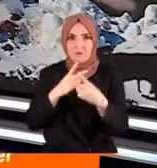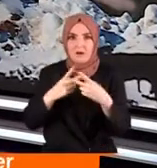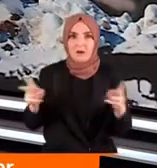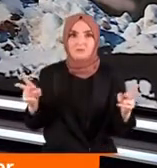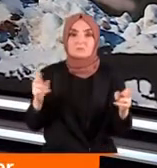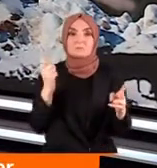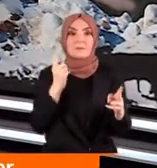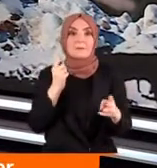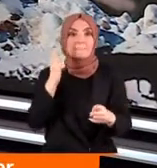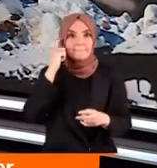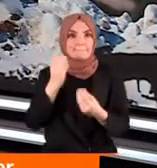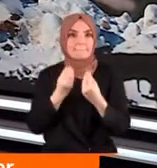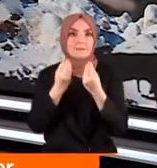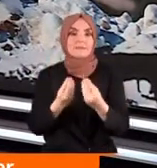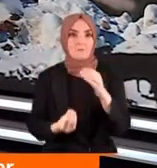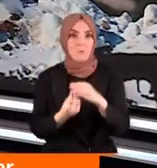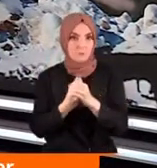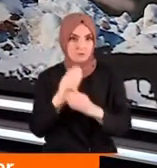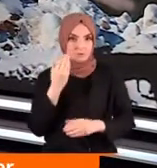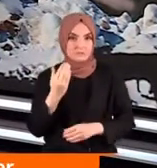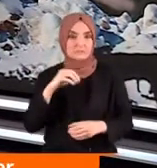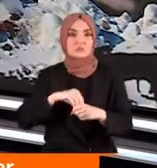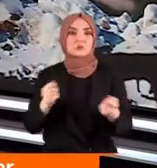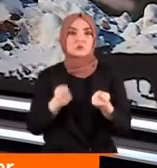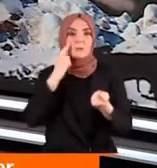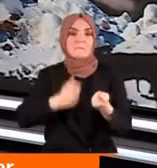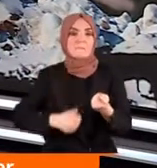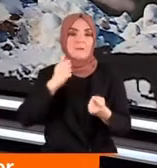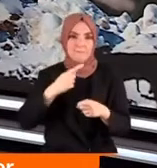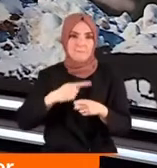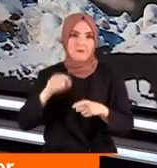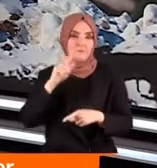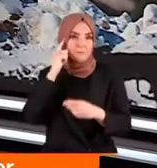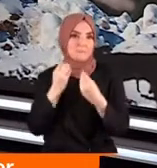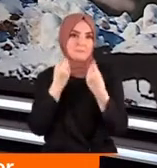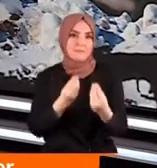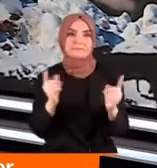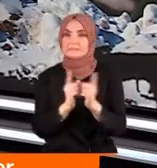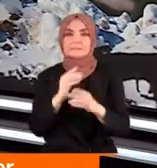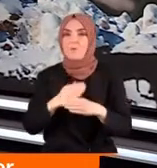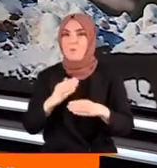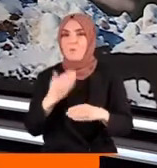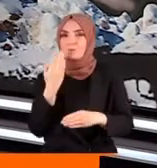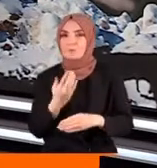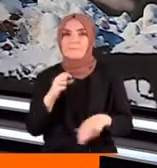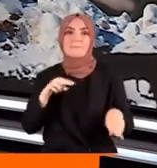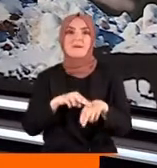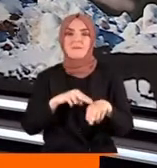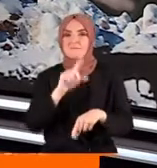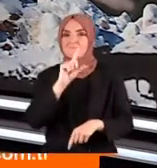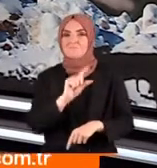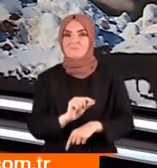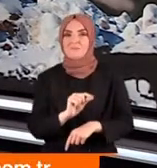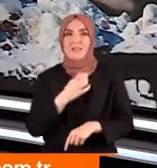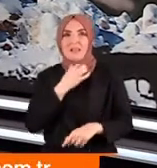de gün yüzüne çıktı. İçişleri Bakanı Süleyman Soylu paylaştı o bilgiyi. Özeti şu: PKK tükeniyor ve canaviyle de